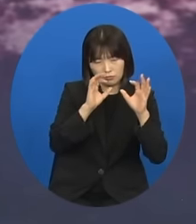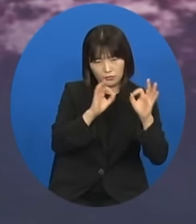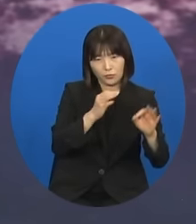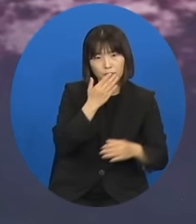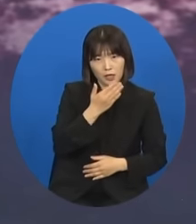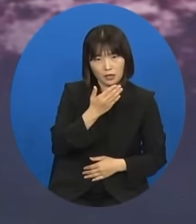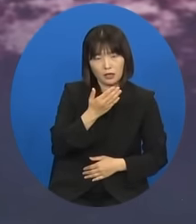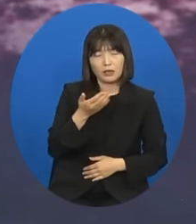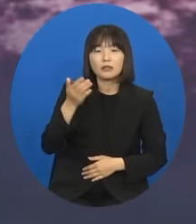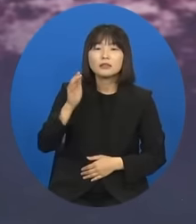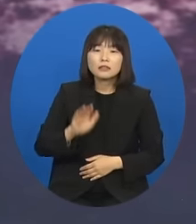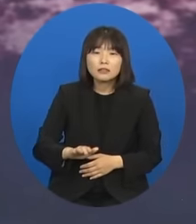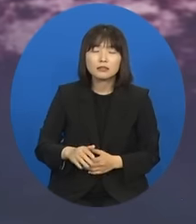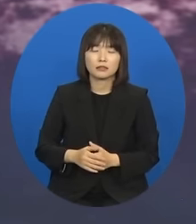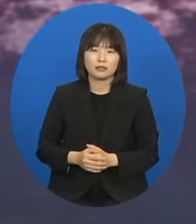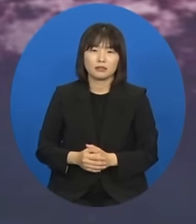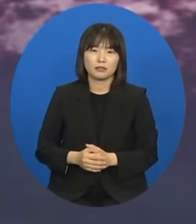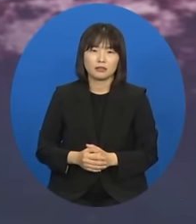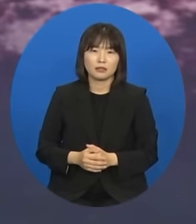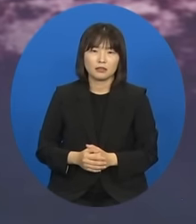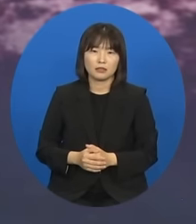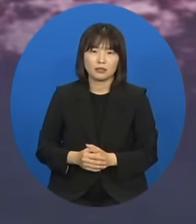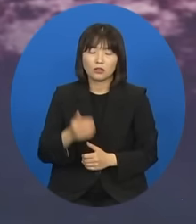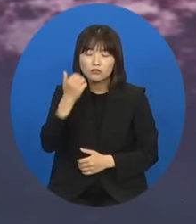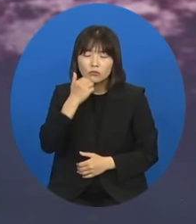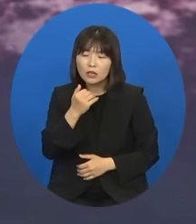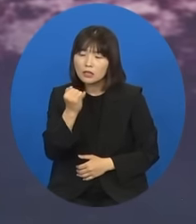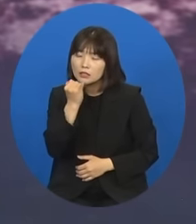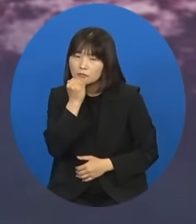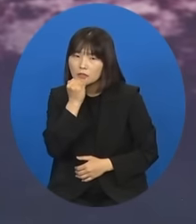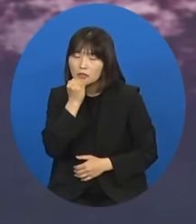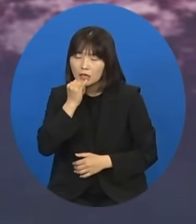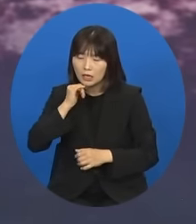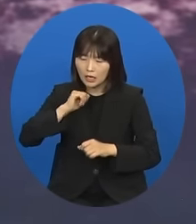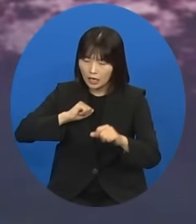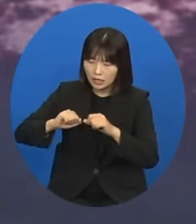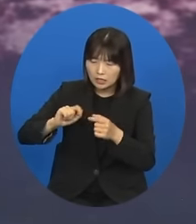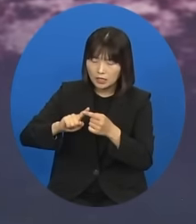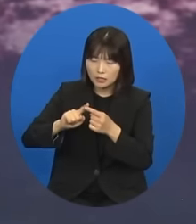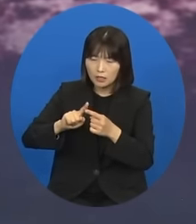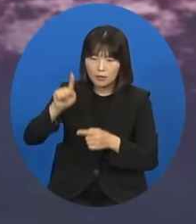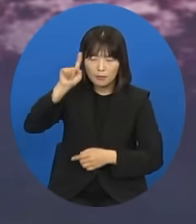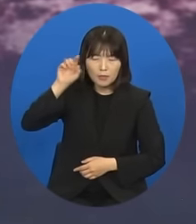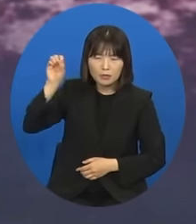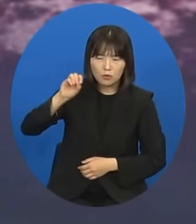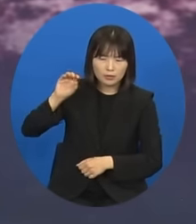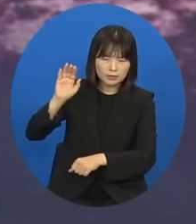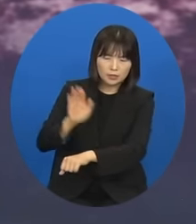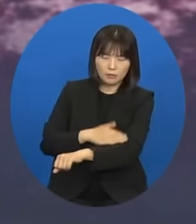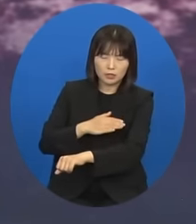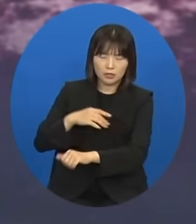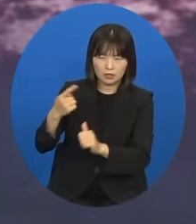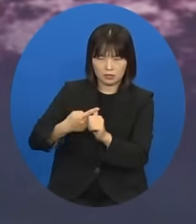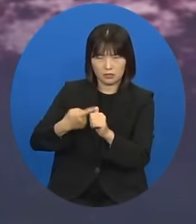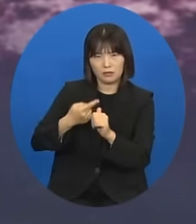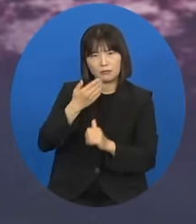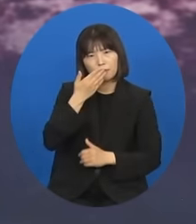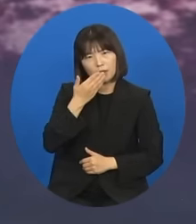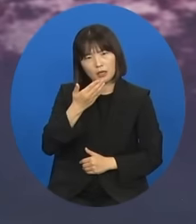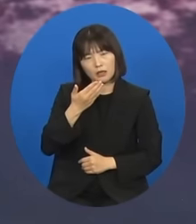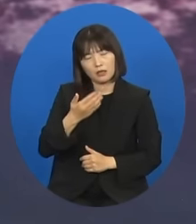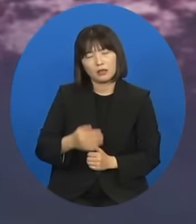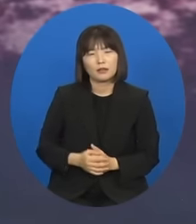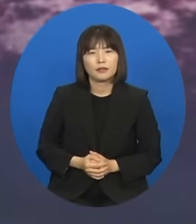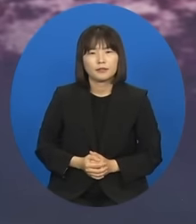여러분 누가이 리브가의 행위를 100% 잘못했다 비난할 수가 있겠습니까